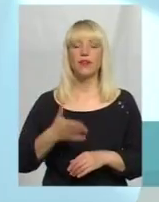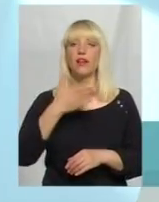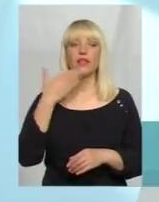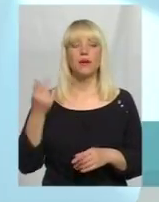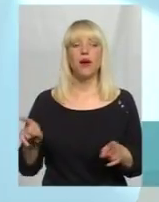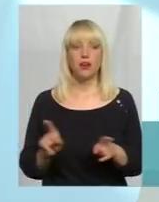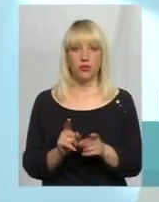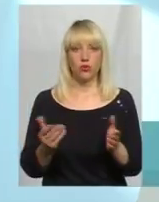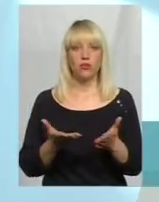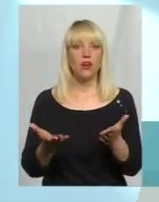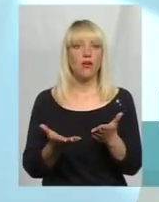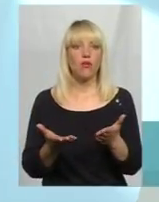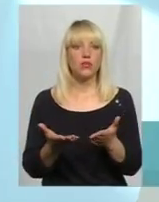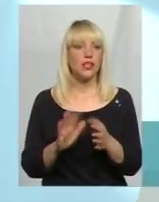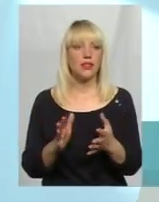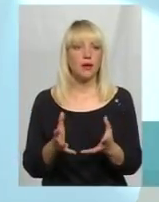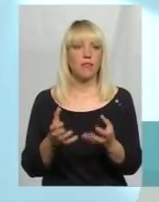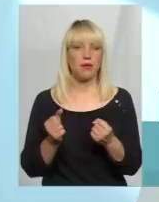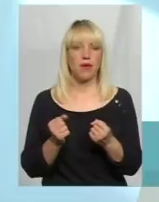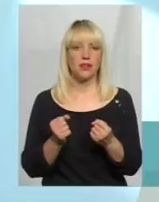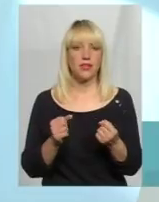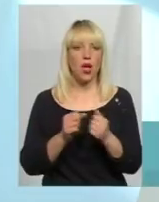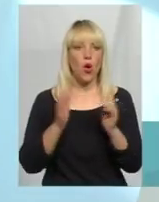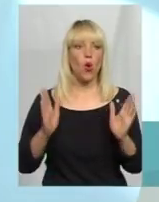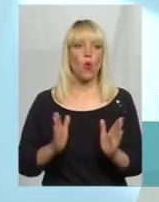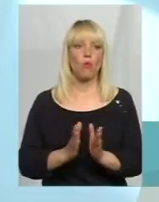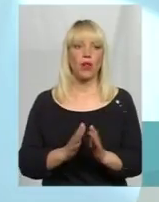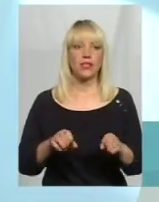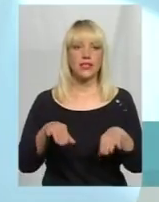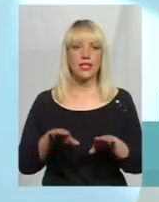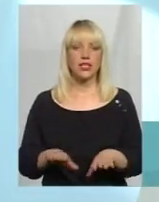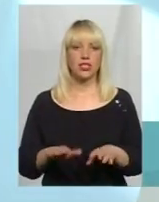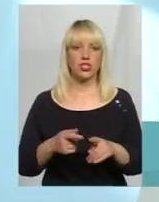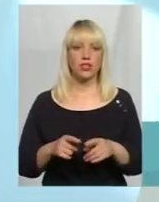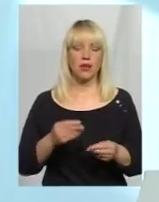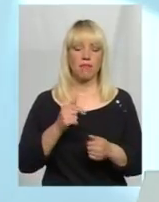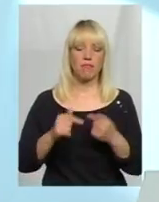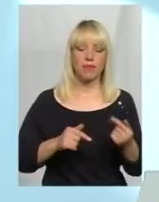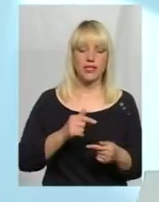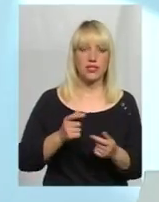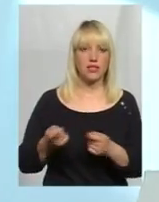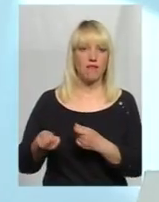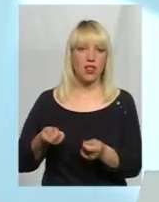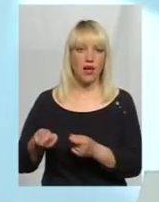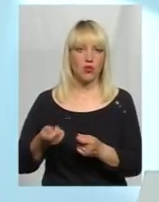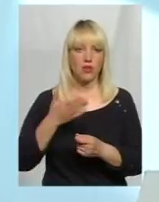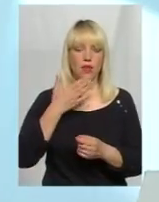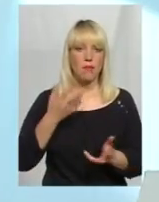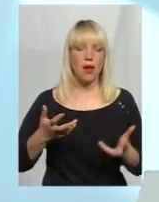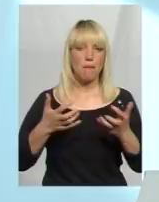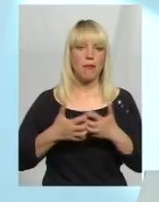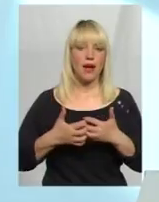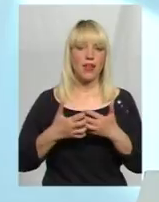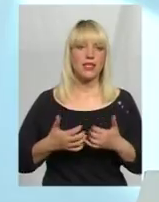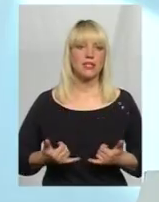Немає такого якогось, знаєте, не приймається якесь таке комплексне рішення бізнесом, владою, немає механізму, я би сказала,